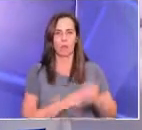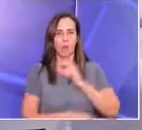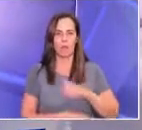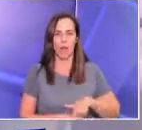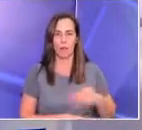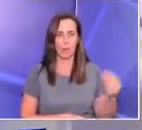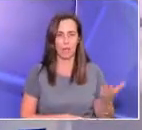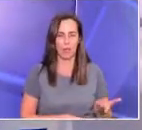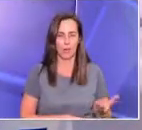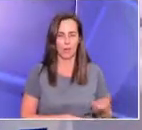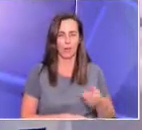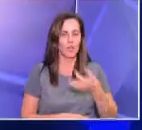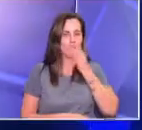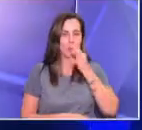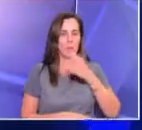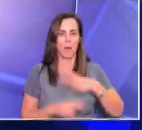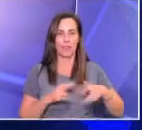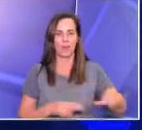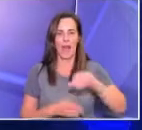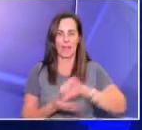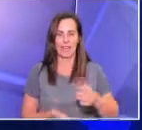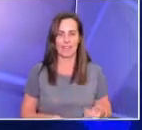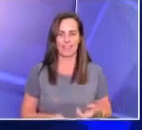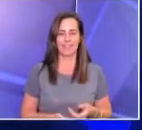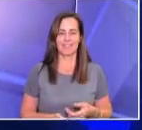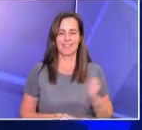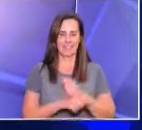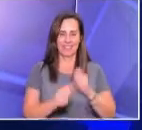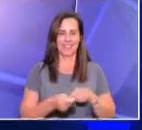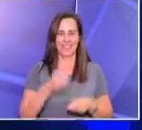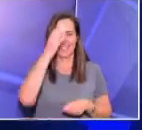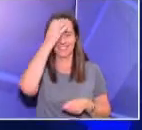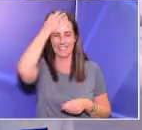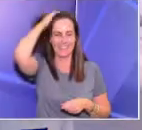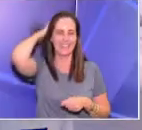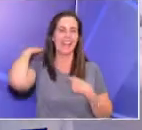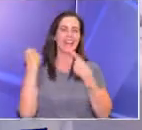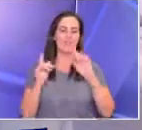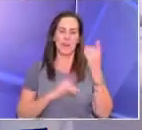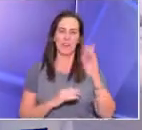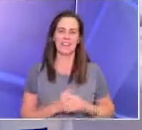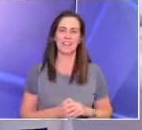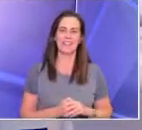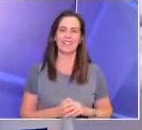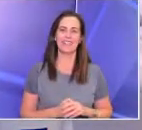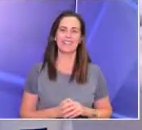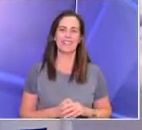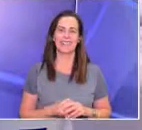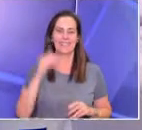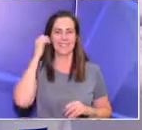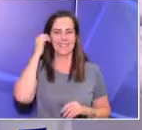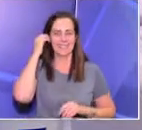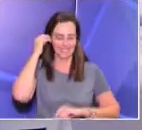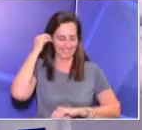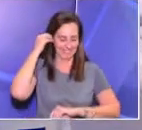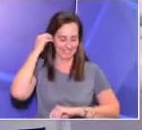שפע. שיפור פני העיר, אסף, תגנן. אתה רוצה לשמוע את הקונספירציה שלי, מה הולך לקרות? אבל